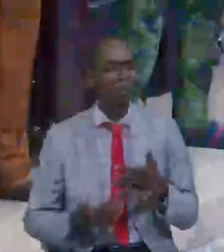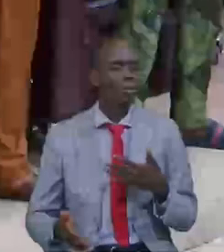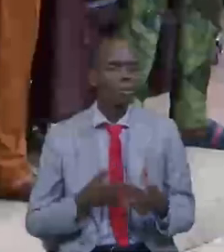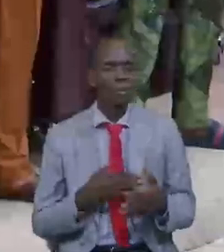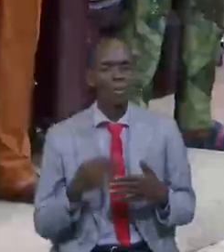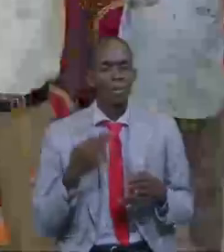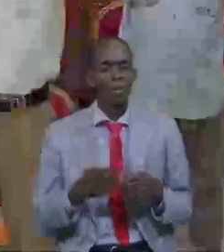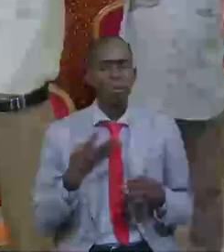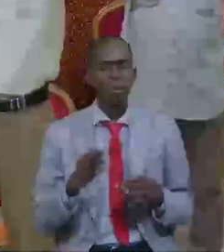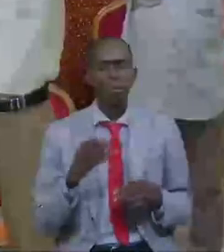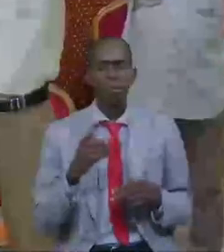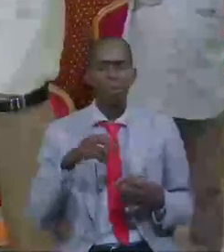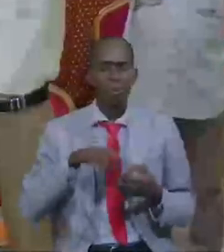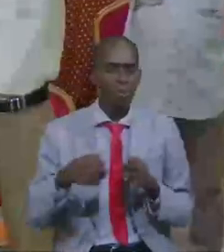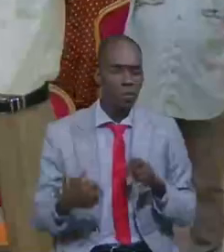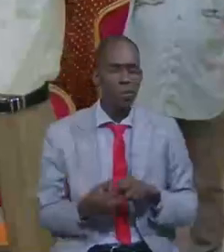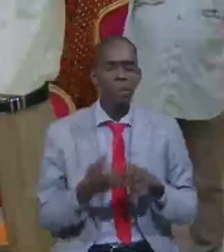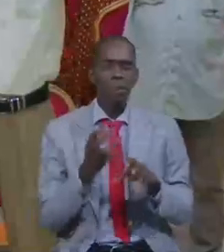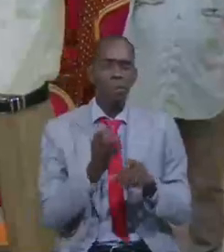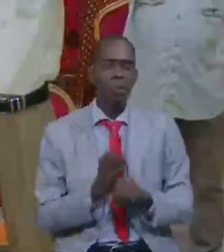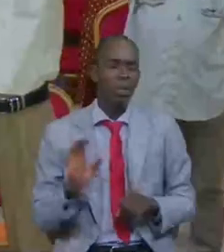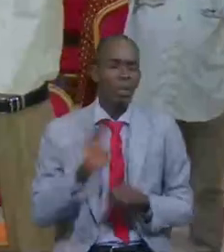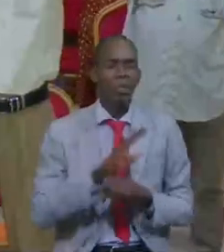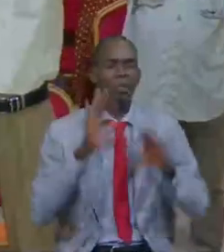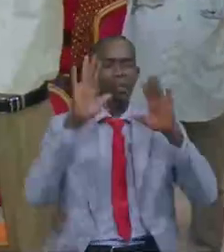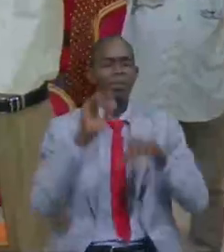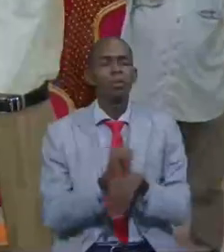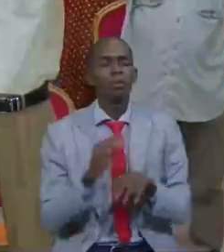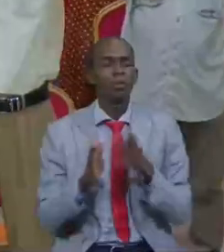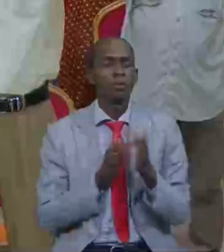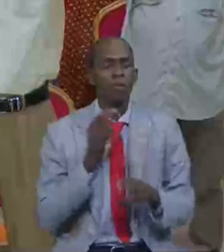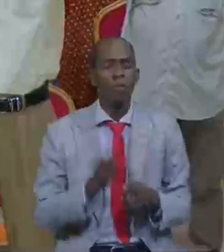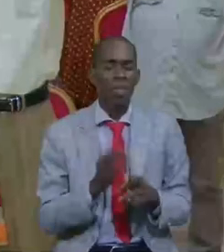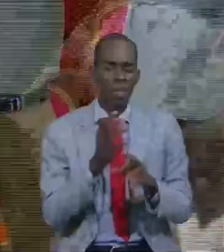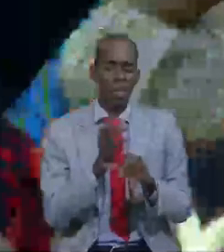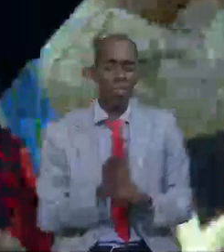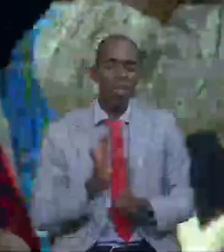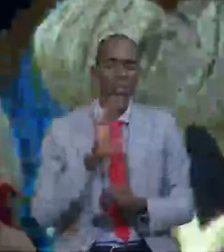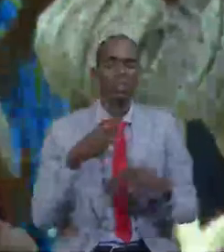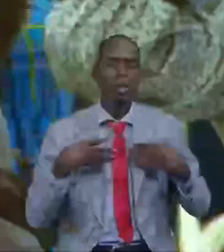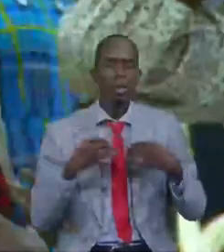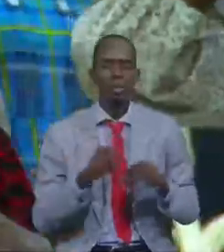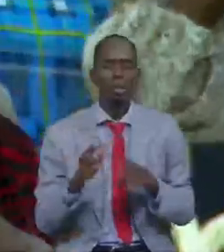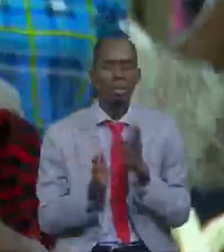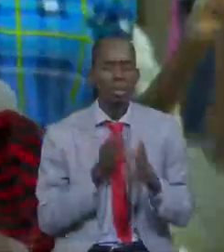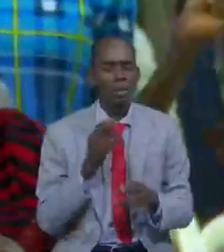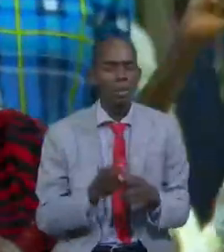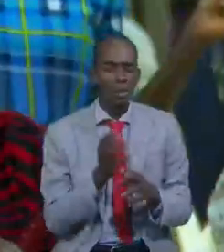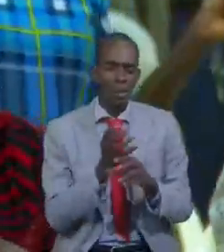problème, recevez votre miracle, recevez votre guérison, recevez votre